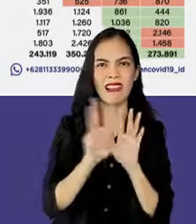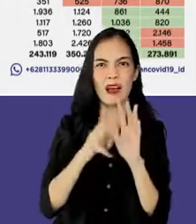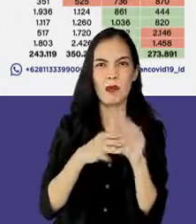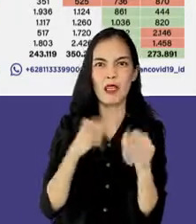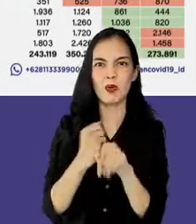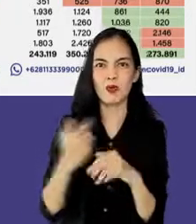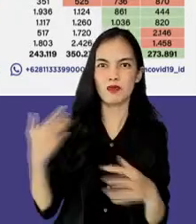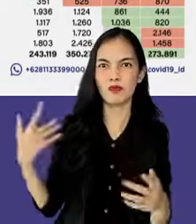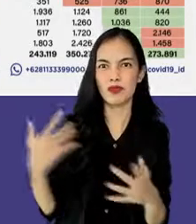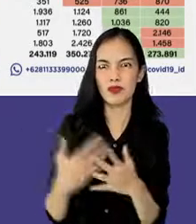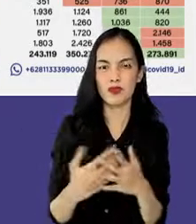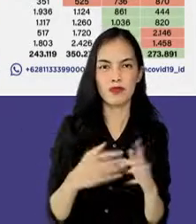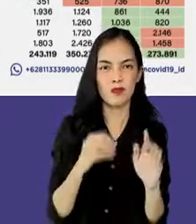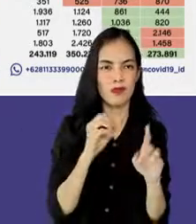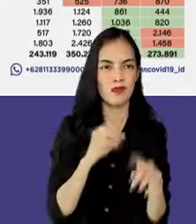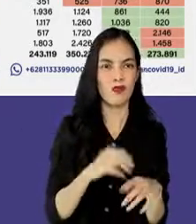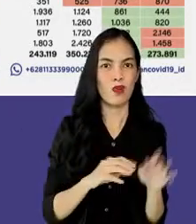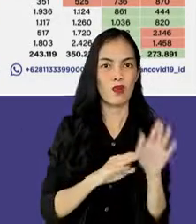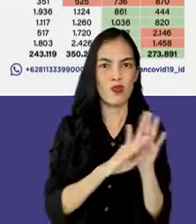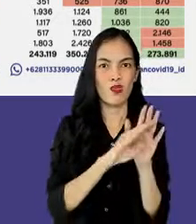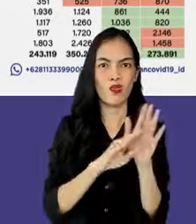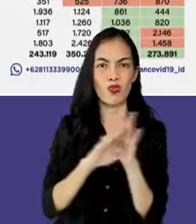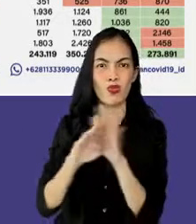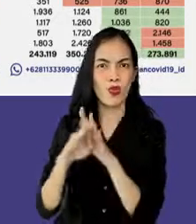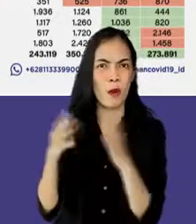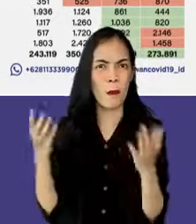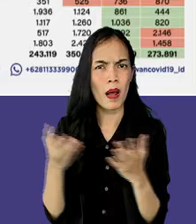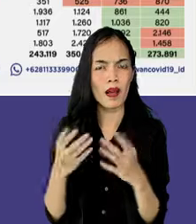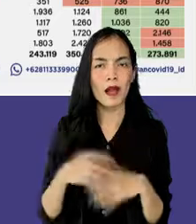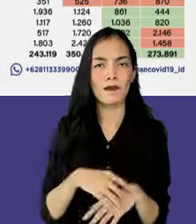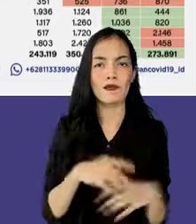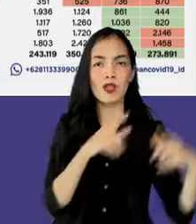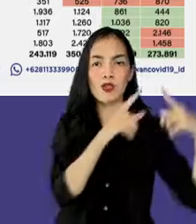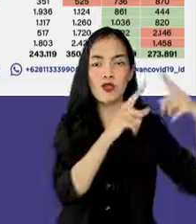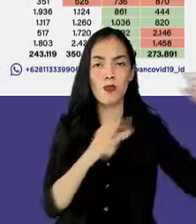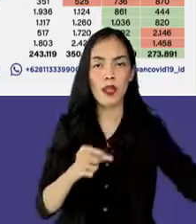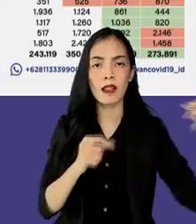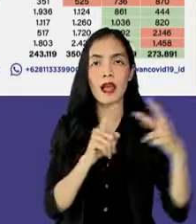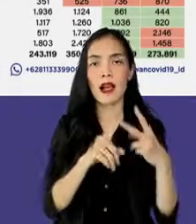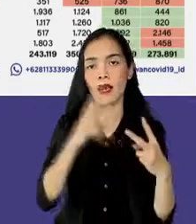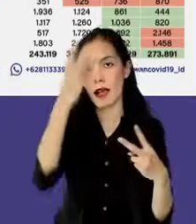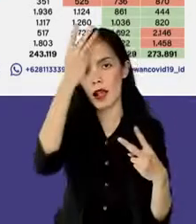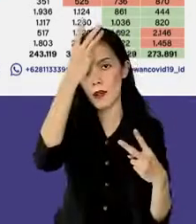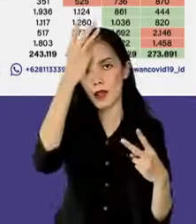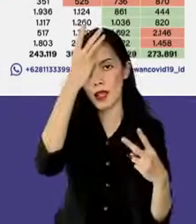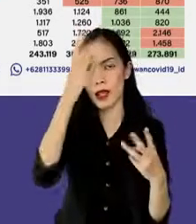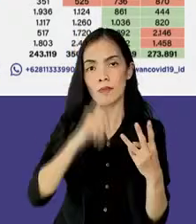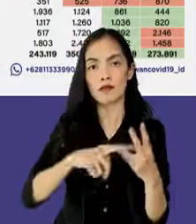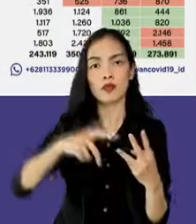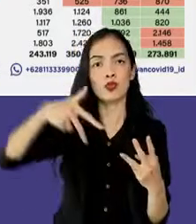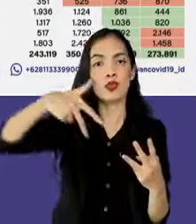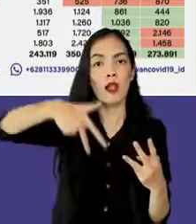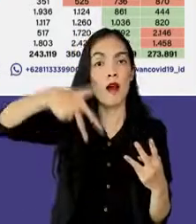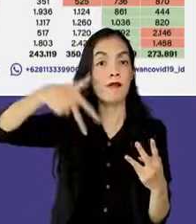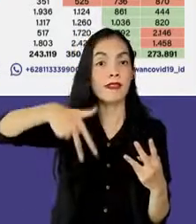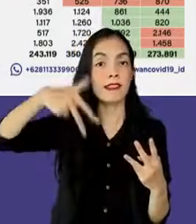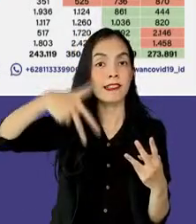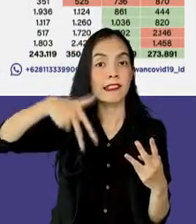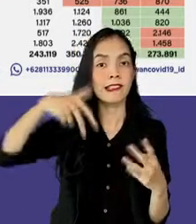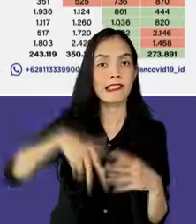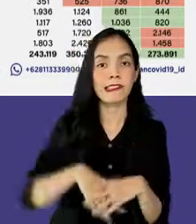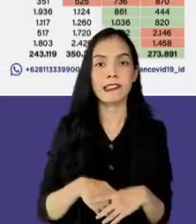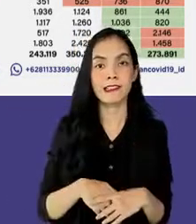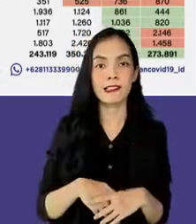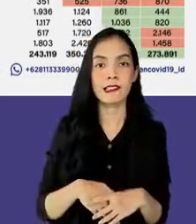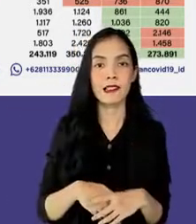berturut-turut provinsi tersebut didominasi dari pulau Sumatera Kalimantan dan Sulawesi Hai